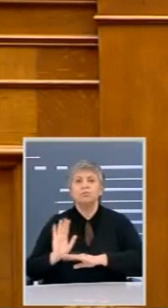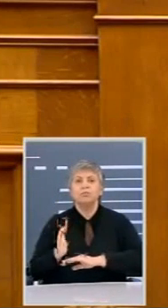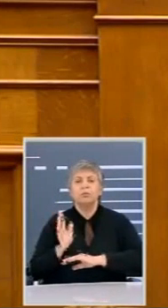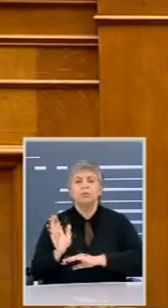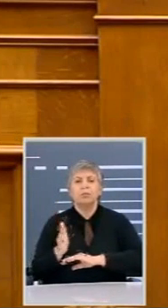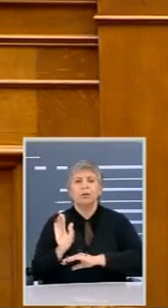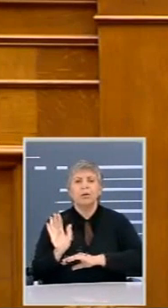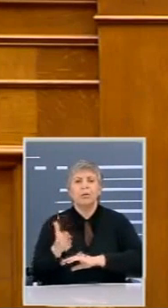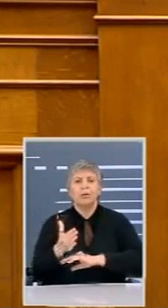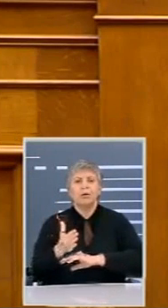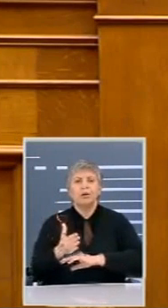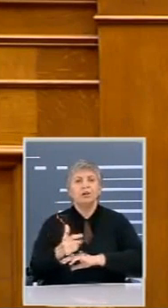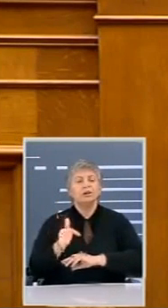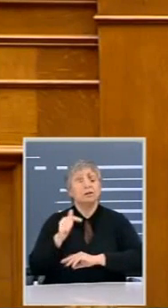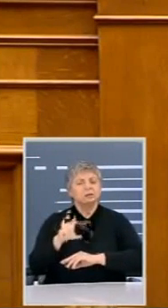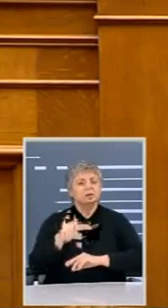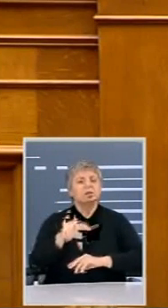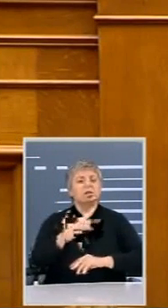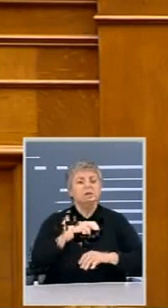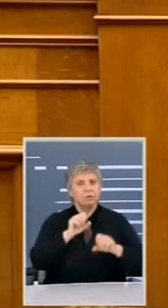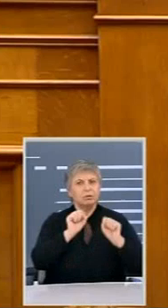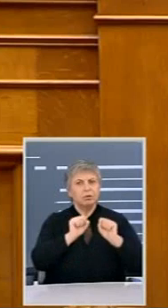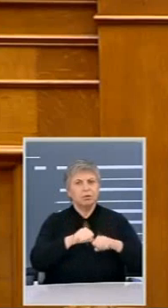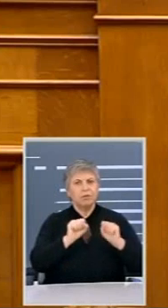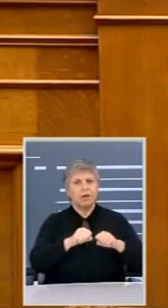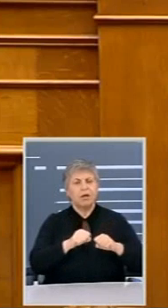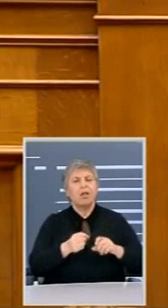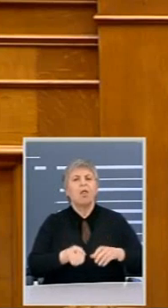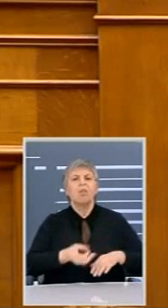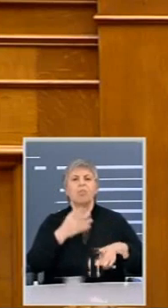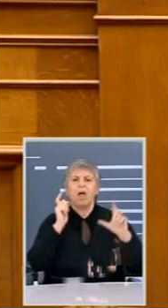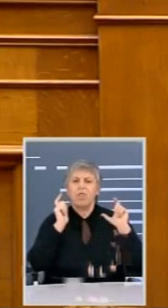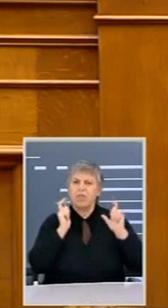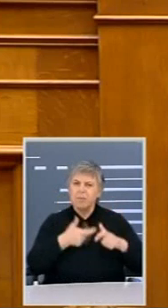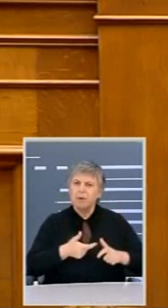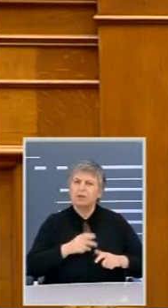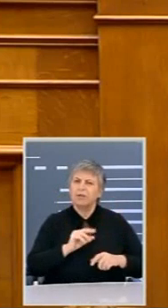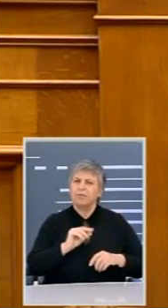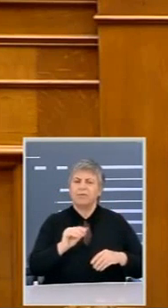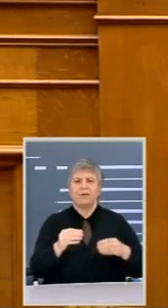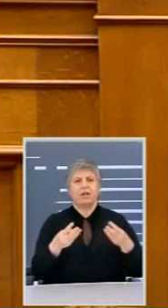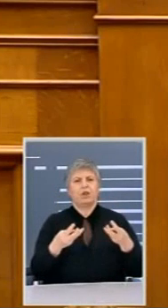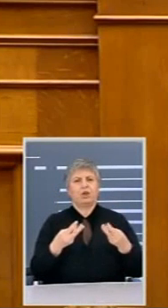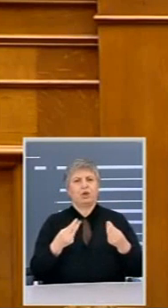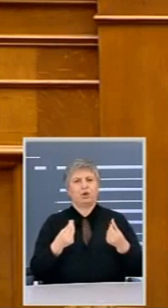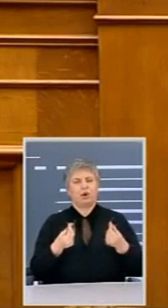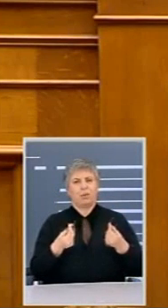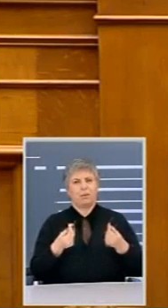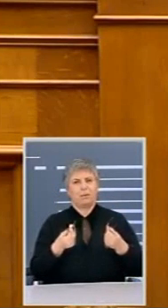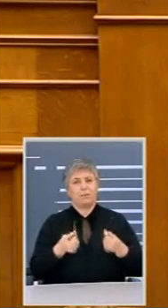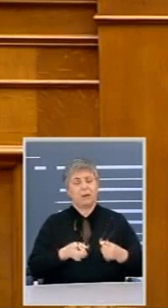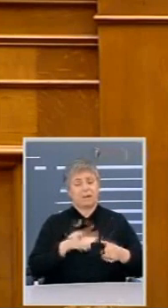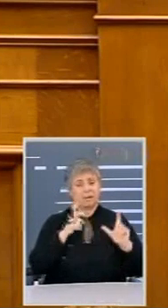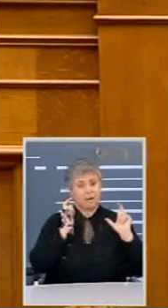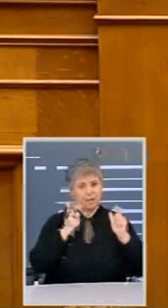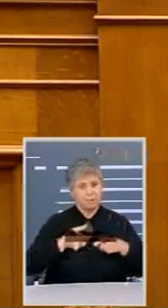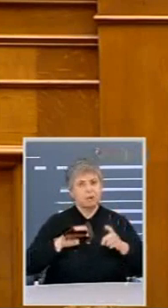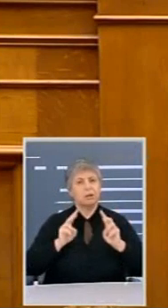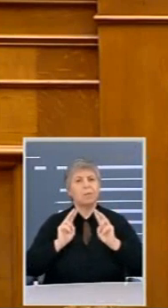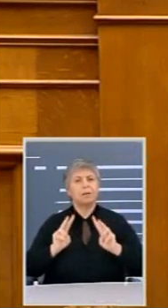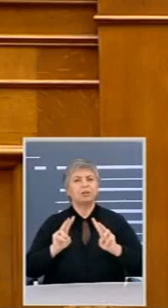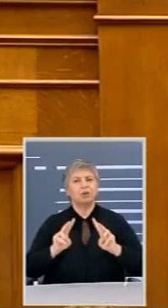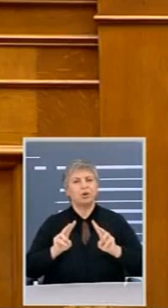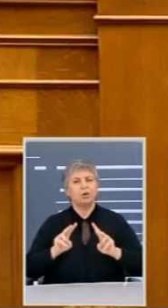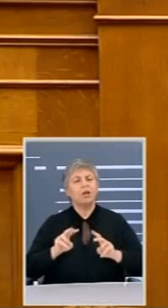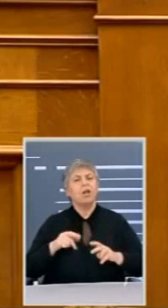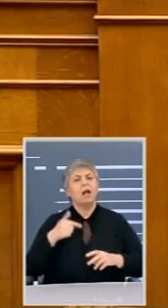των τραπεζών. Ανάλογα ρωτούσαν και οι βουλευτές της Νέας Δημοκρατίας. Φυσικά και οι μεν και οι δε θέλουν να μην βλέπουν